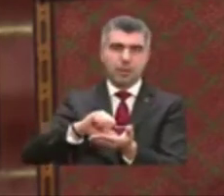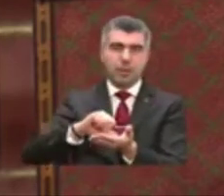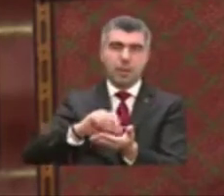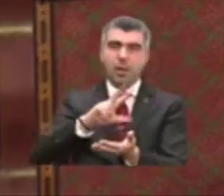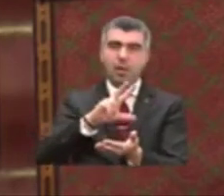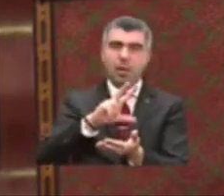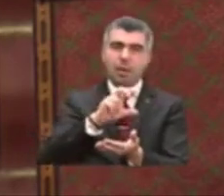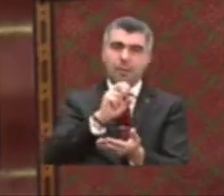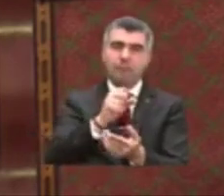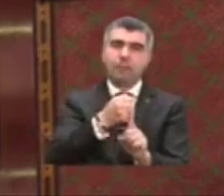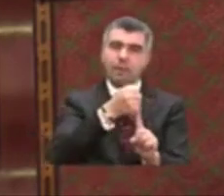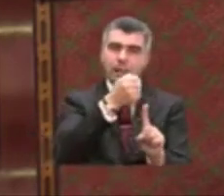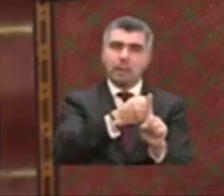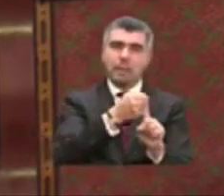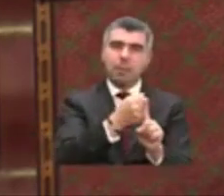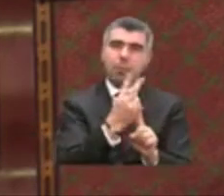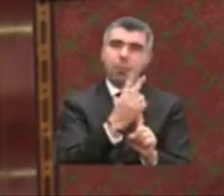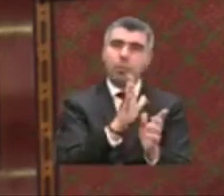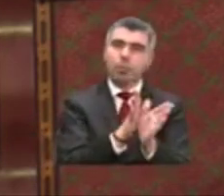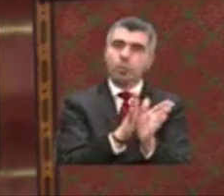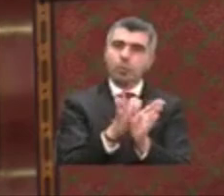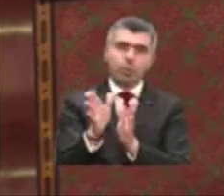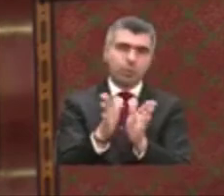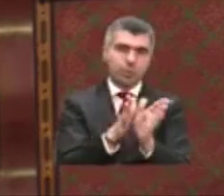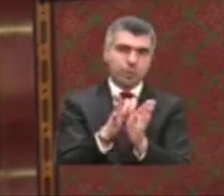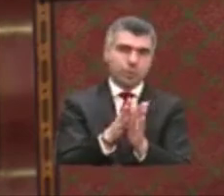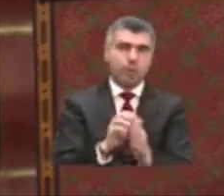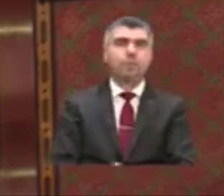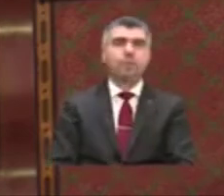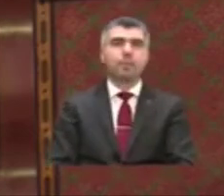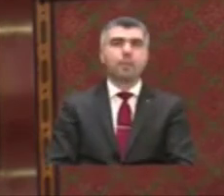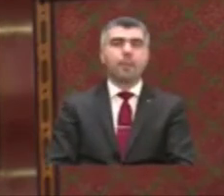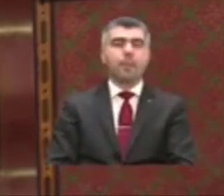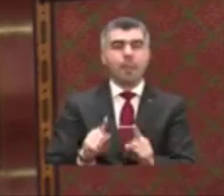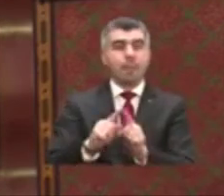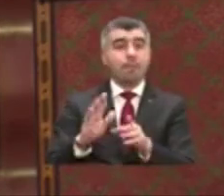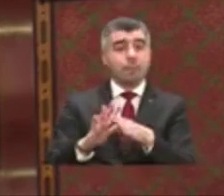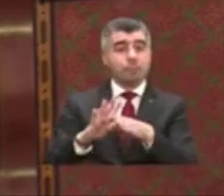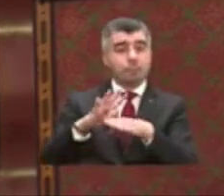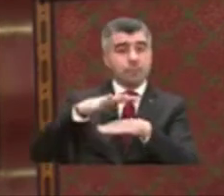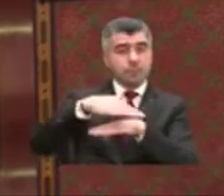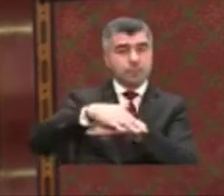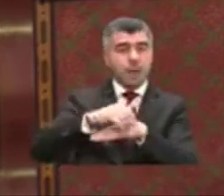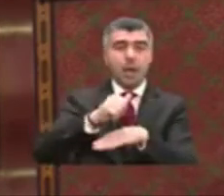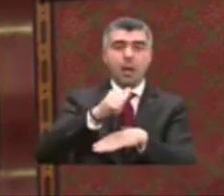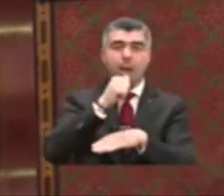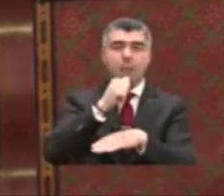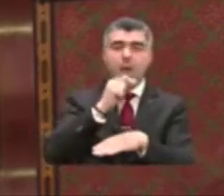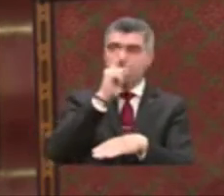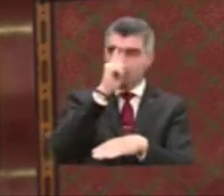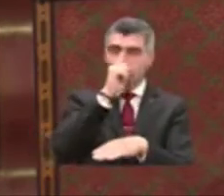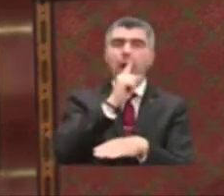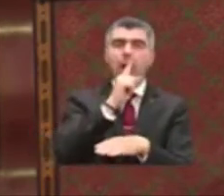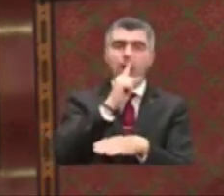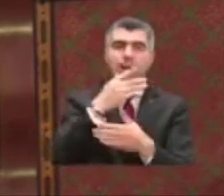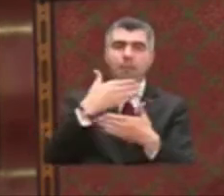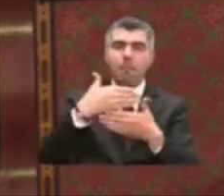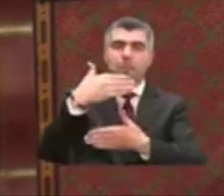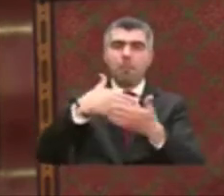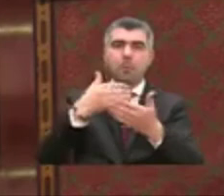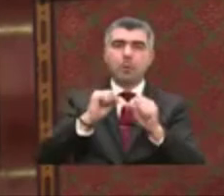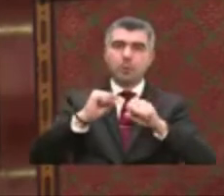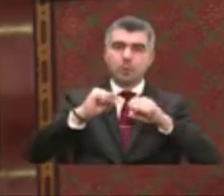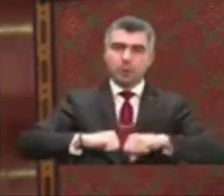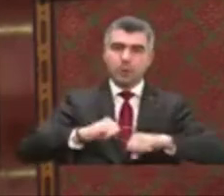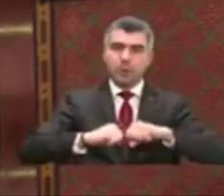على جوج ديال الامور اللي هي اساسيه. تكلمتي الاستاذه على السدود التليه اللي حنا ان شاء الله غنحاولوا نفعلوا كل ما